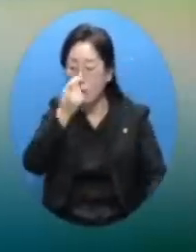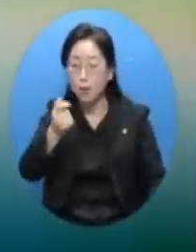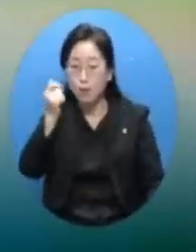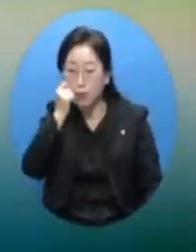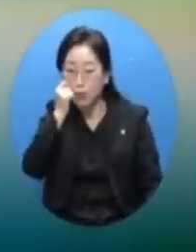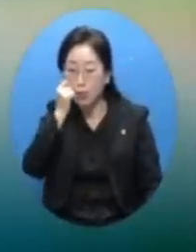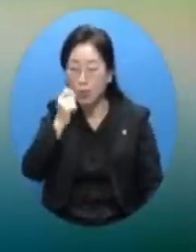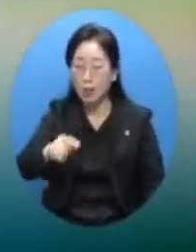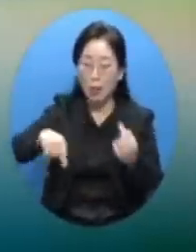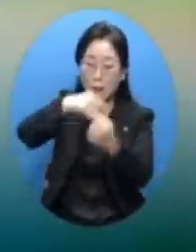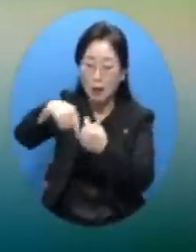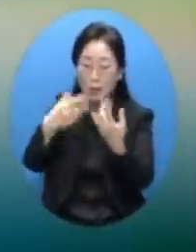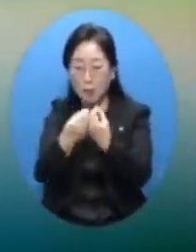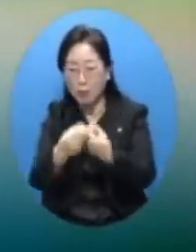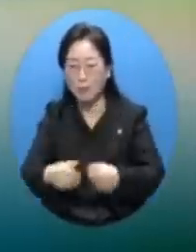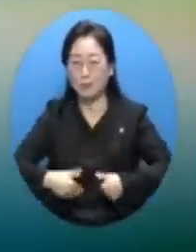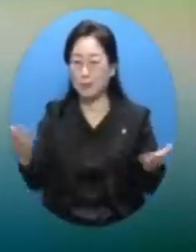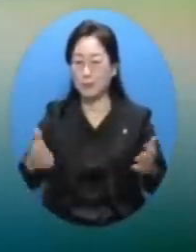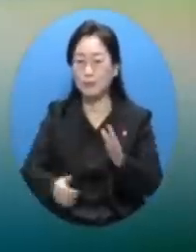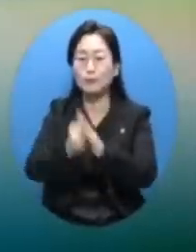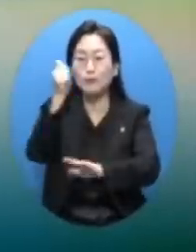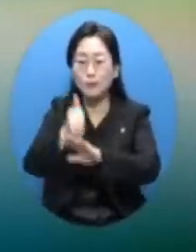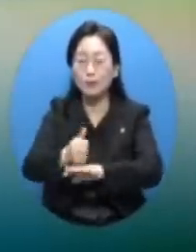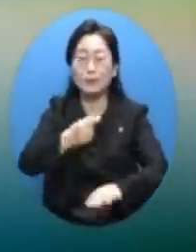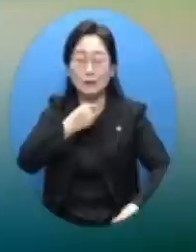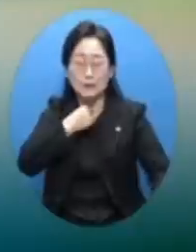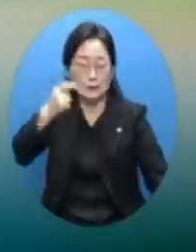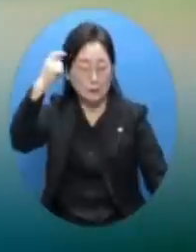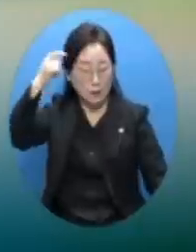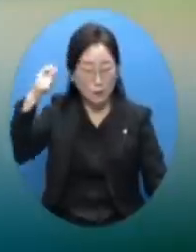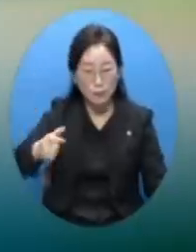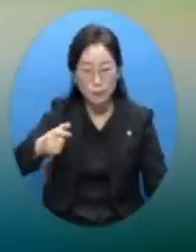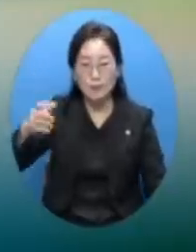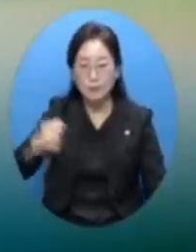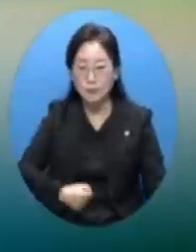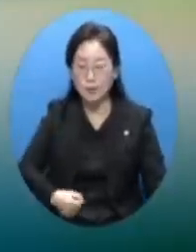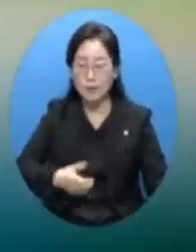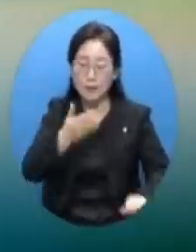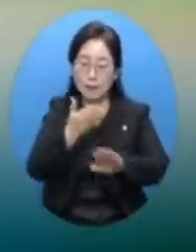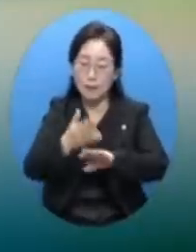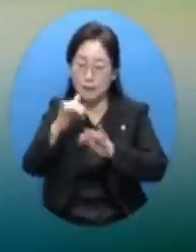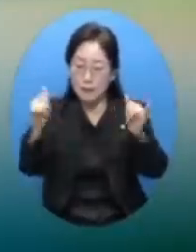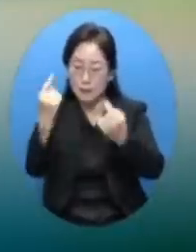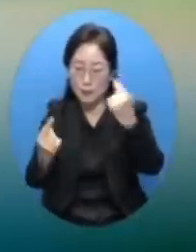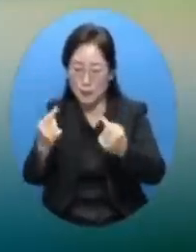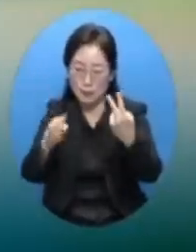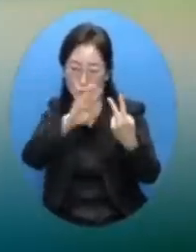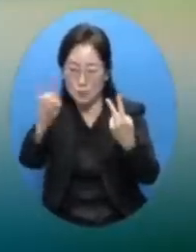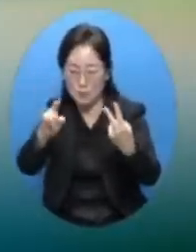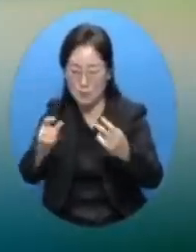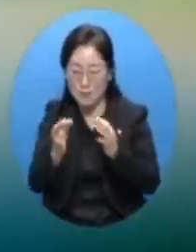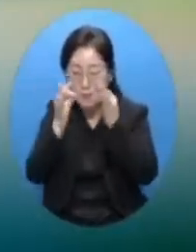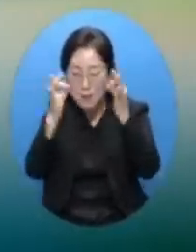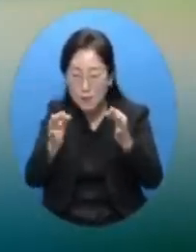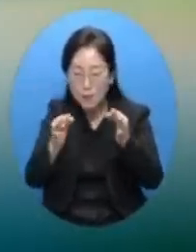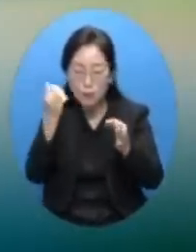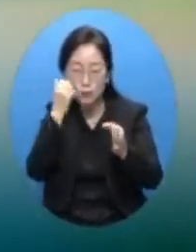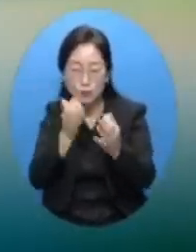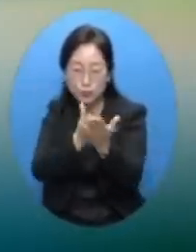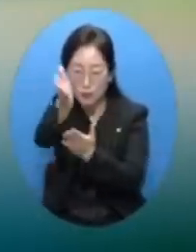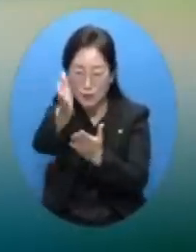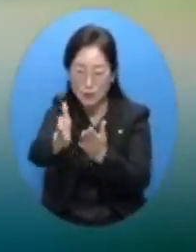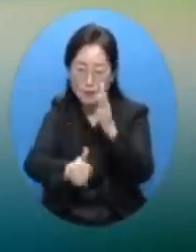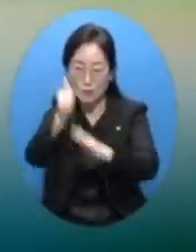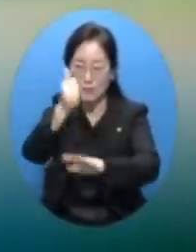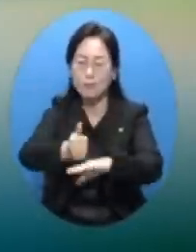걸 알고 핑계를 대면 안 됩니다. 성공하겠다는 굳은 결의로 남보다 배 이상 노력한다면 누구나 자기 분야에서 정상에